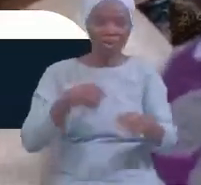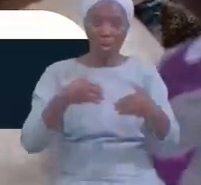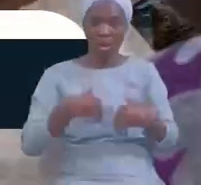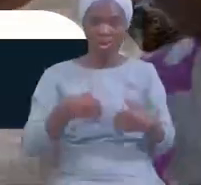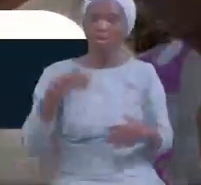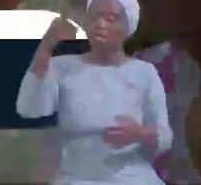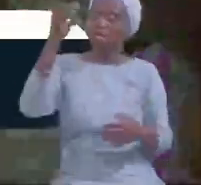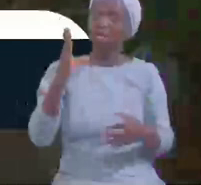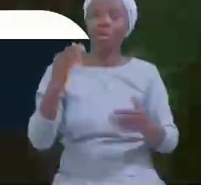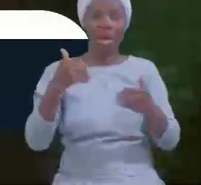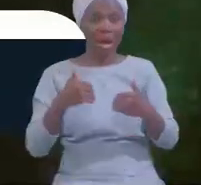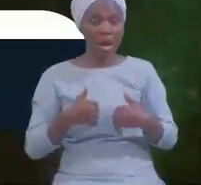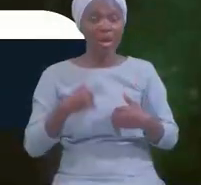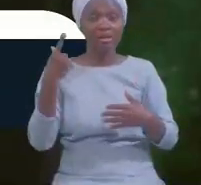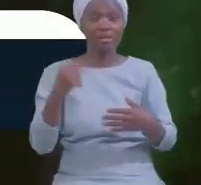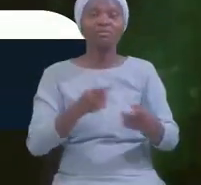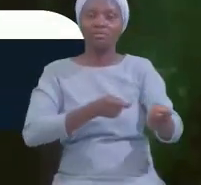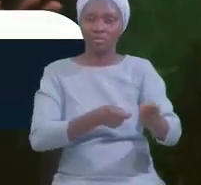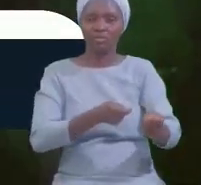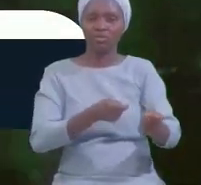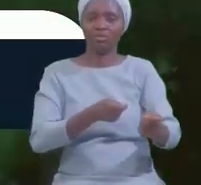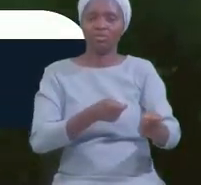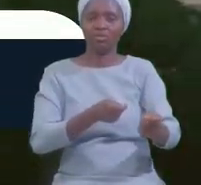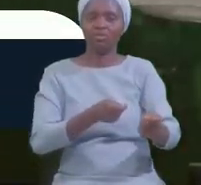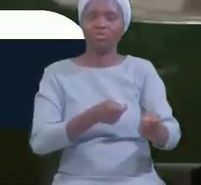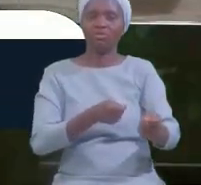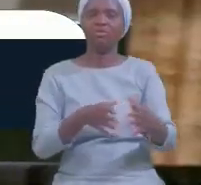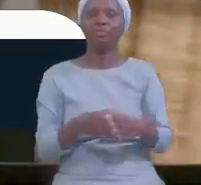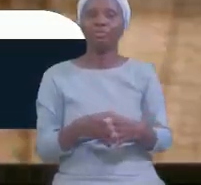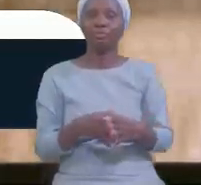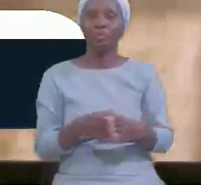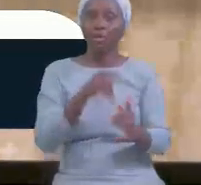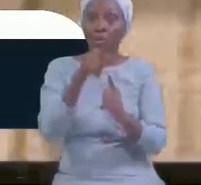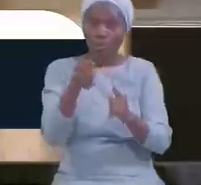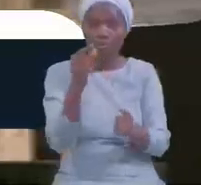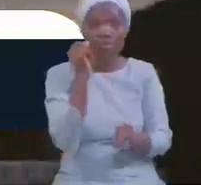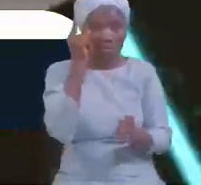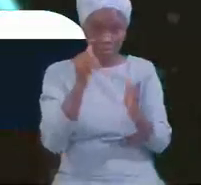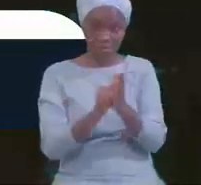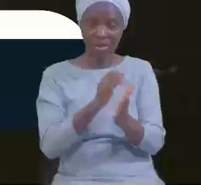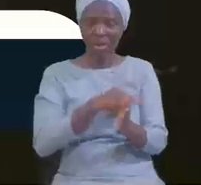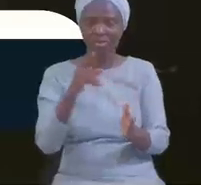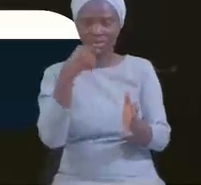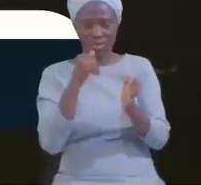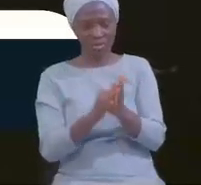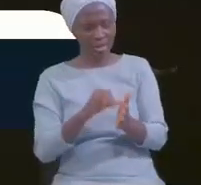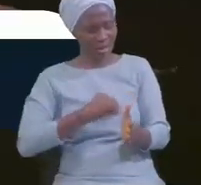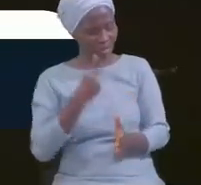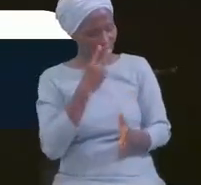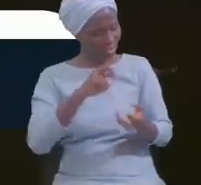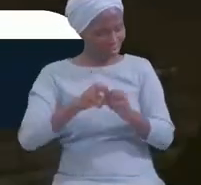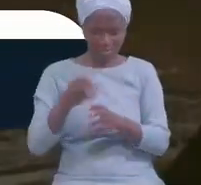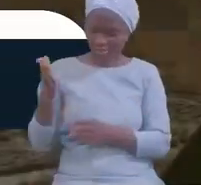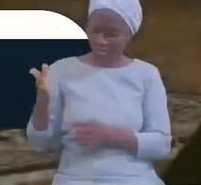a la prééminence. Lorsque vous comprenez cela et vous dites, que je vois le problème là-bas, je vois la maladie